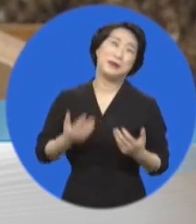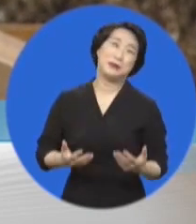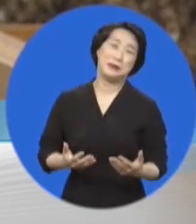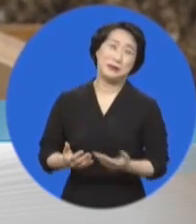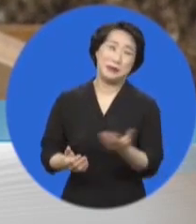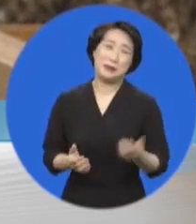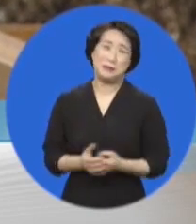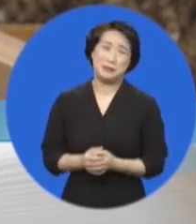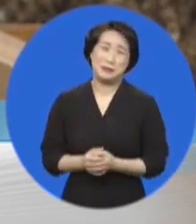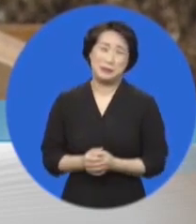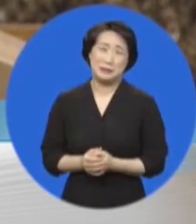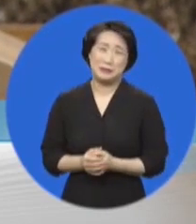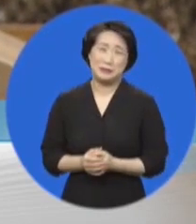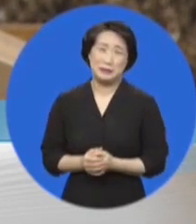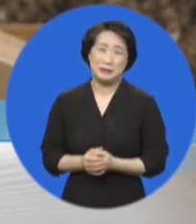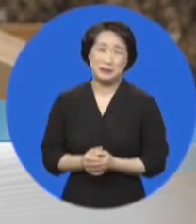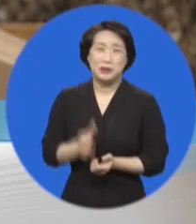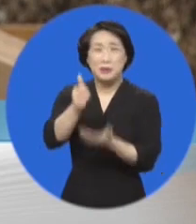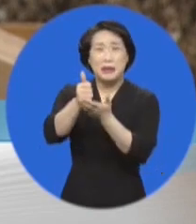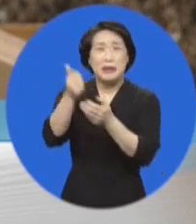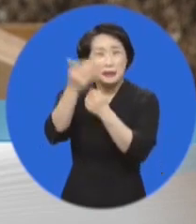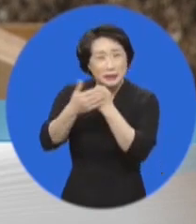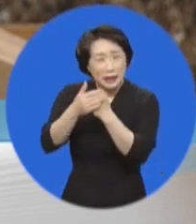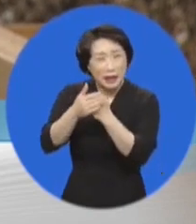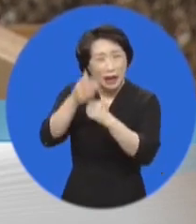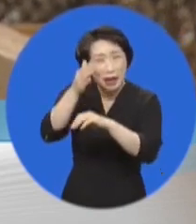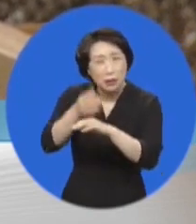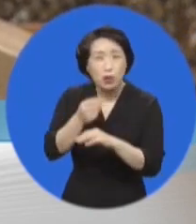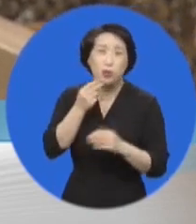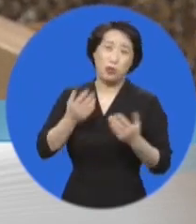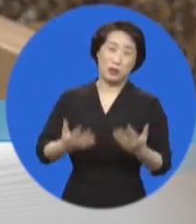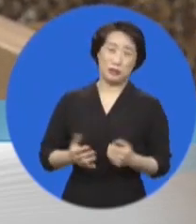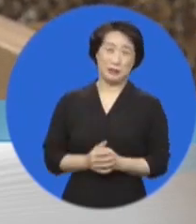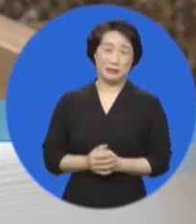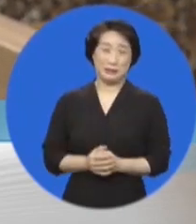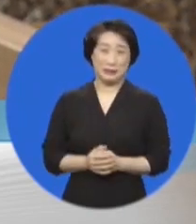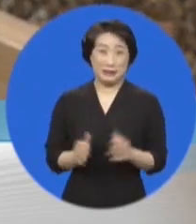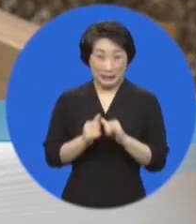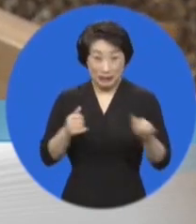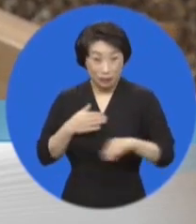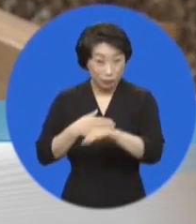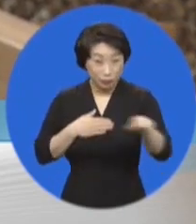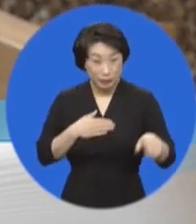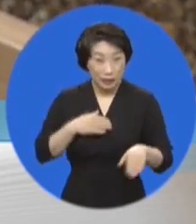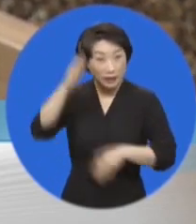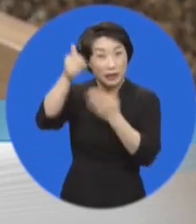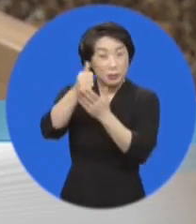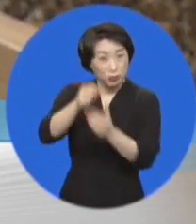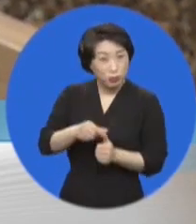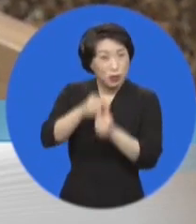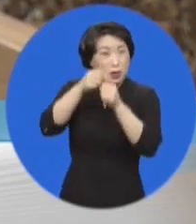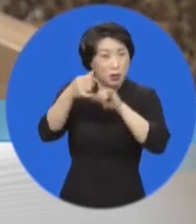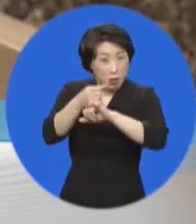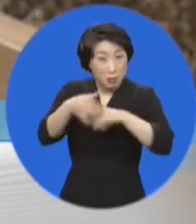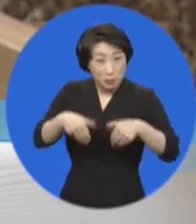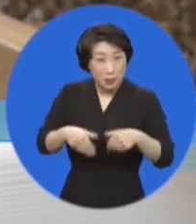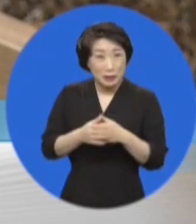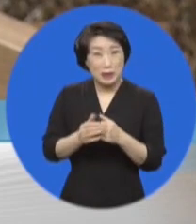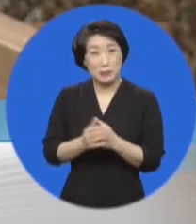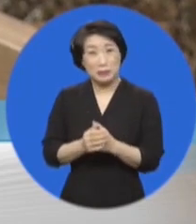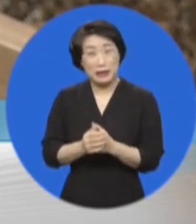왜 절실하지 못할까? 하나님은 우리 인간을 살리지 않으면 안